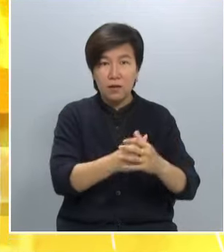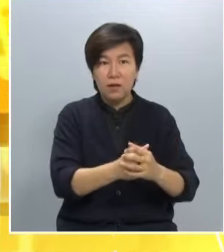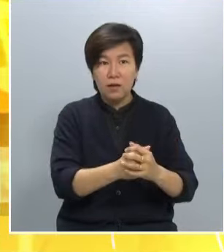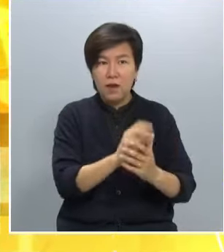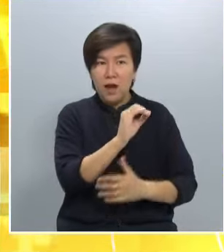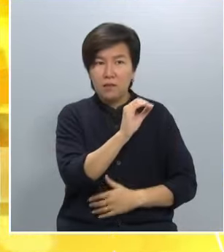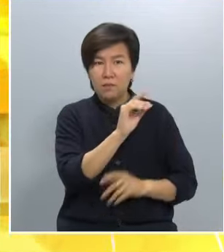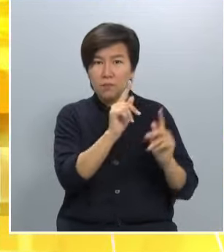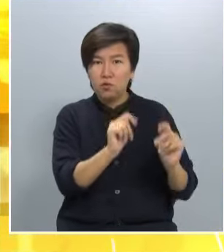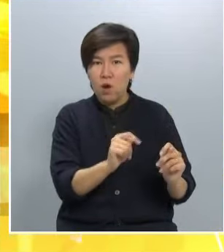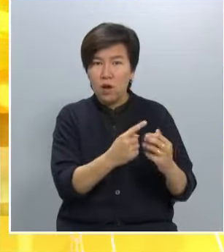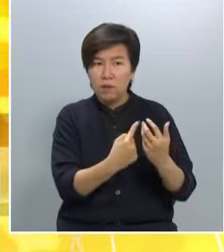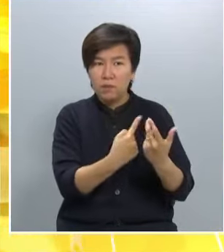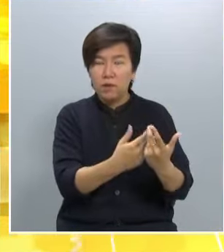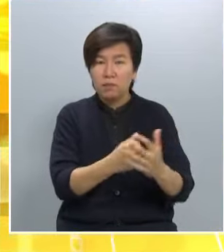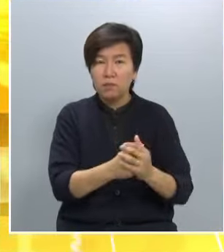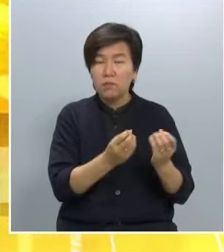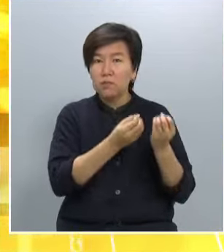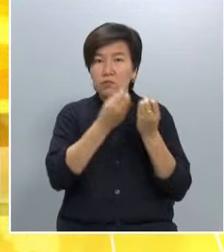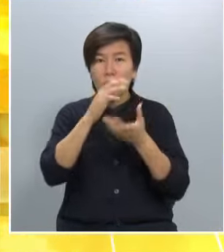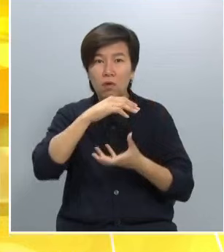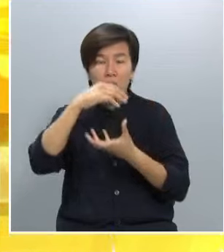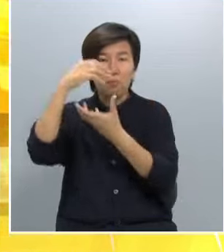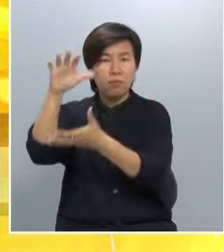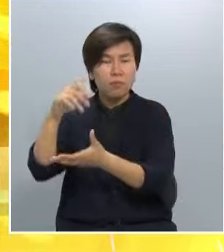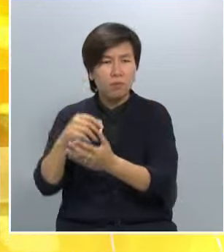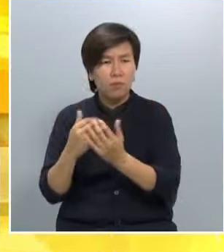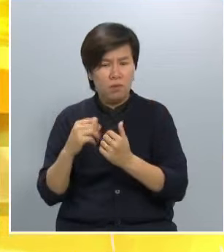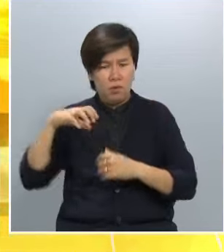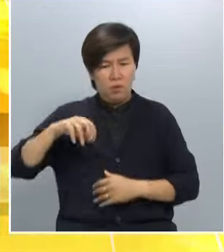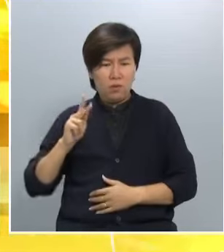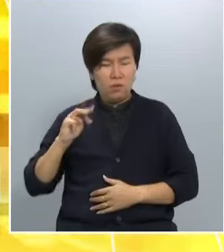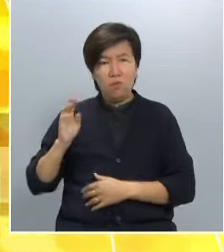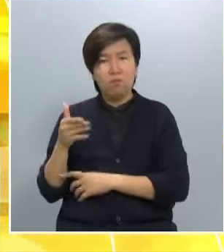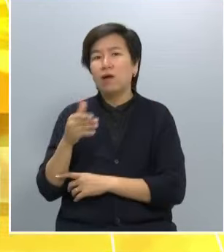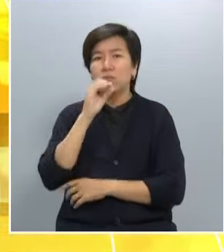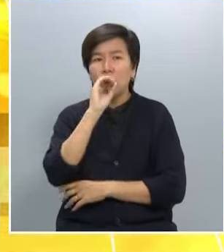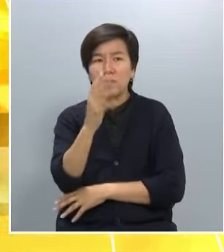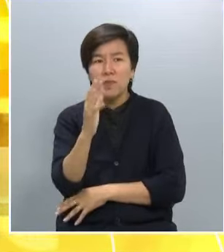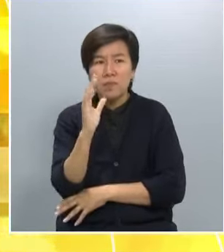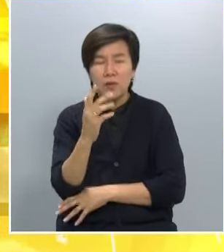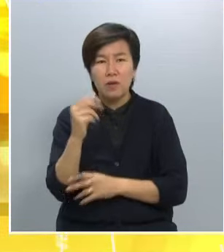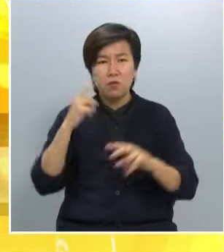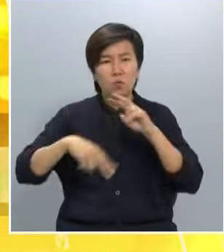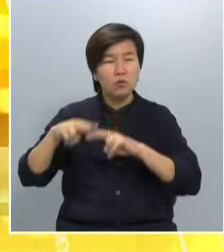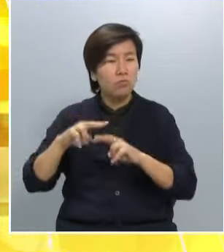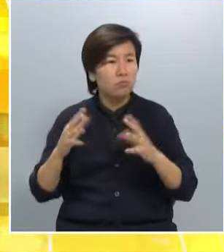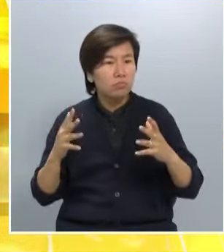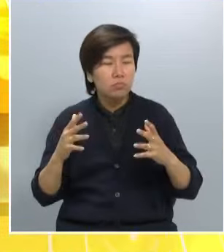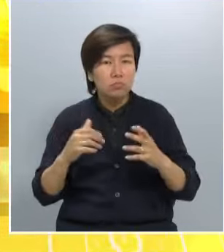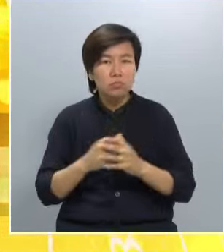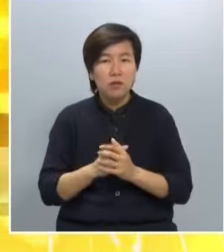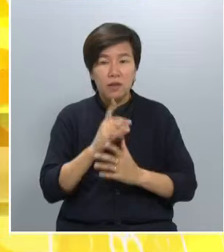ส่งกมปมงบอกไม่มีอืมันก็เลยไม่มีไอ้ไอ้ต้นทางที่จะตรวจที่สุดต้นต่อที่จะเอาไปตรวจ